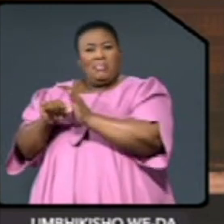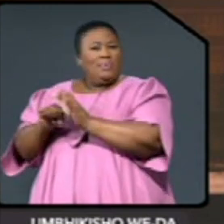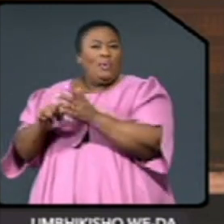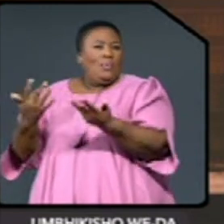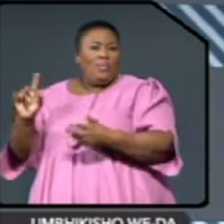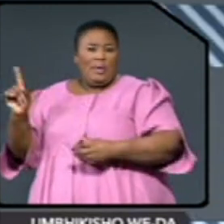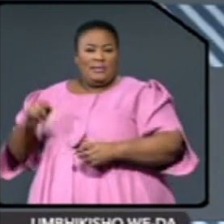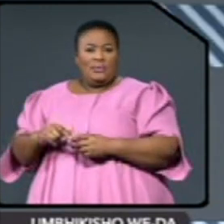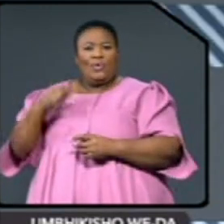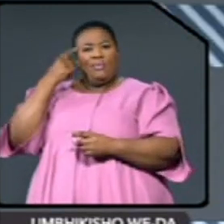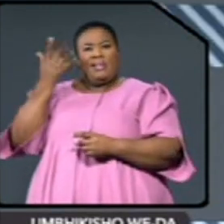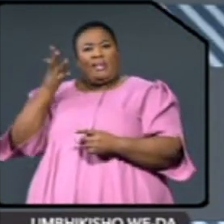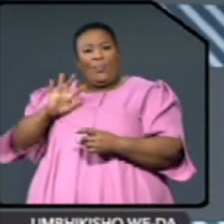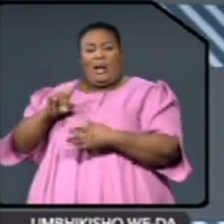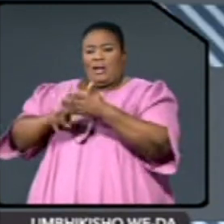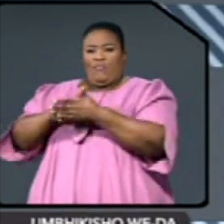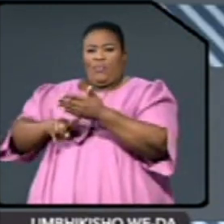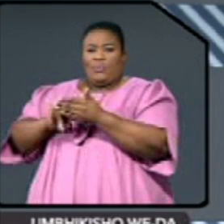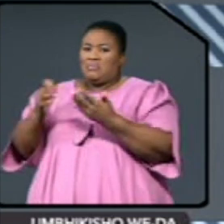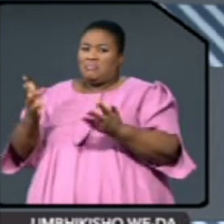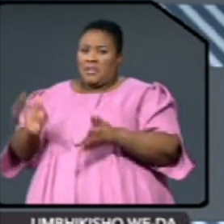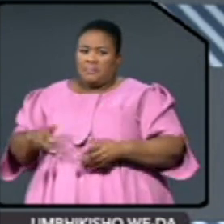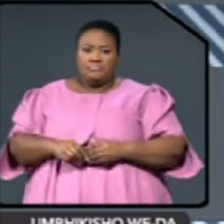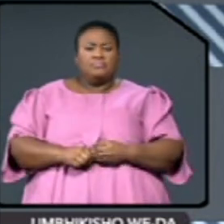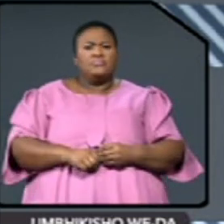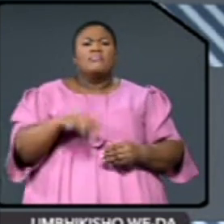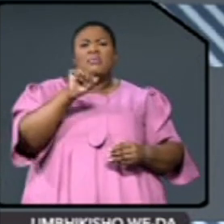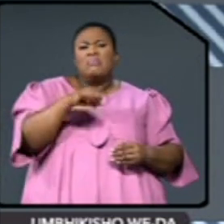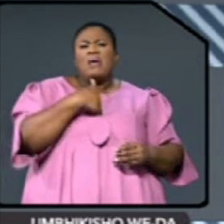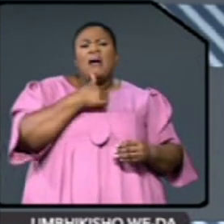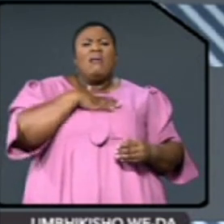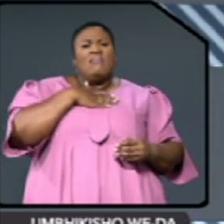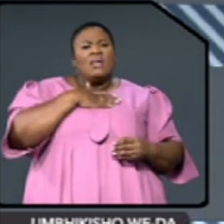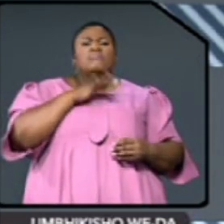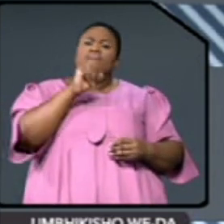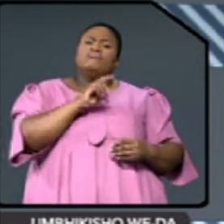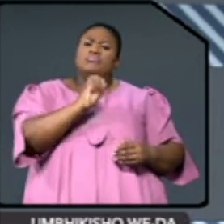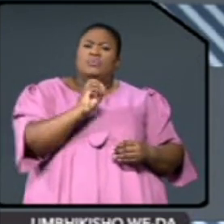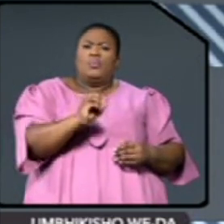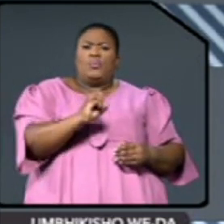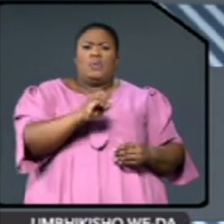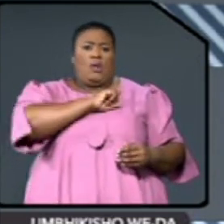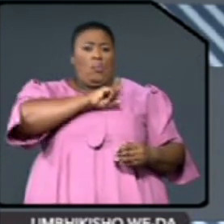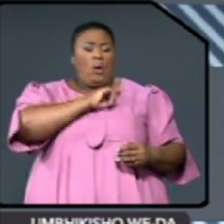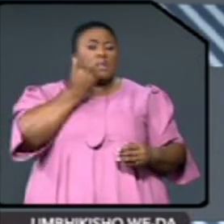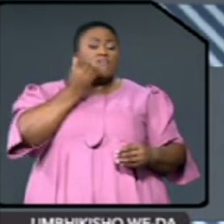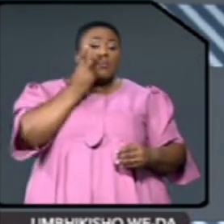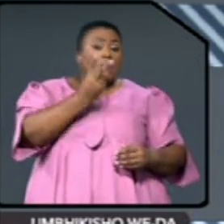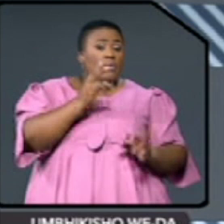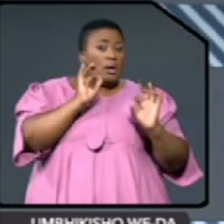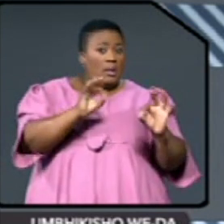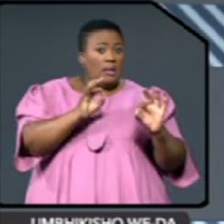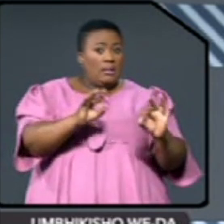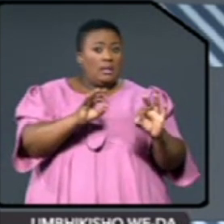ukhetho? Ngibona ngathi akhona vele lamaphuzo ikakhulukazi uma sesibuka indaba yaseParliament ukuthi mobhekisisa kahle